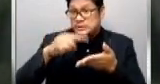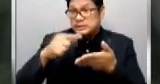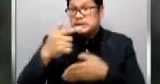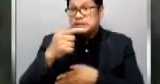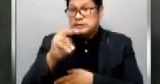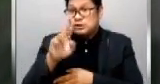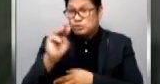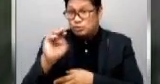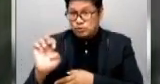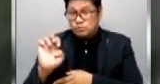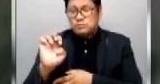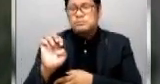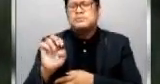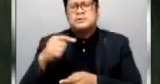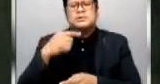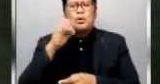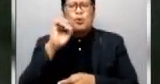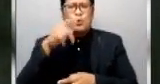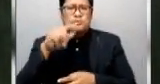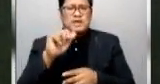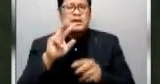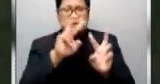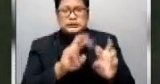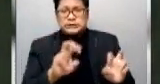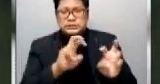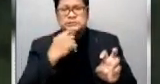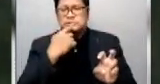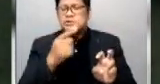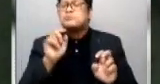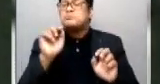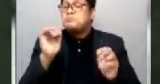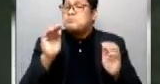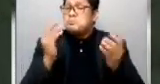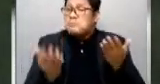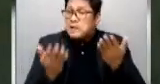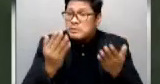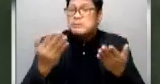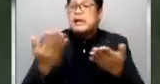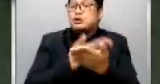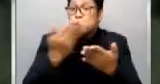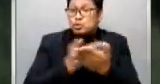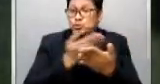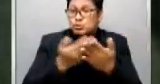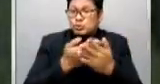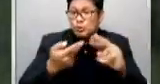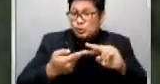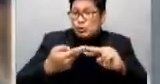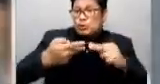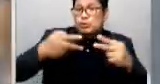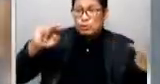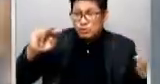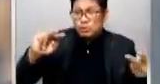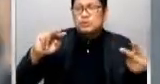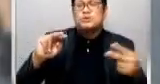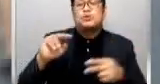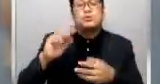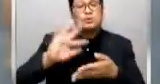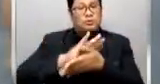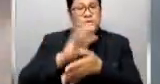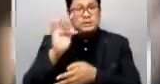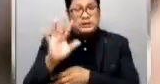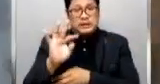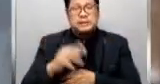OCTA, ang pagdami ng kaso, posibleng dulot daw ng mga bago at mas nakakahawang variant ng COVID-19. Isang surge na